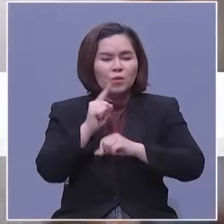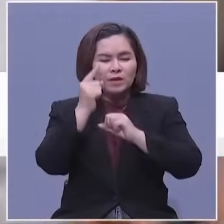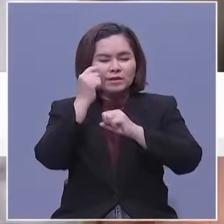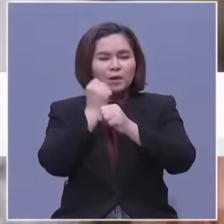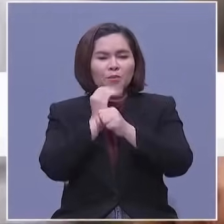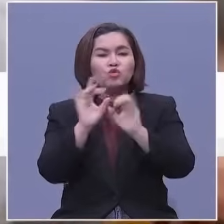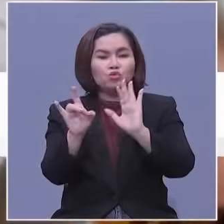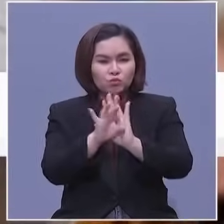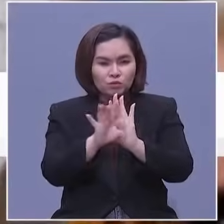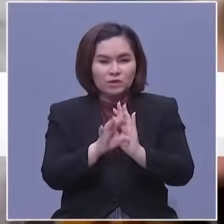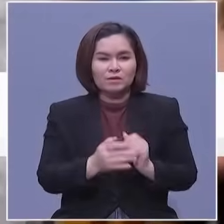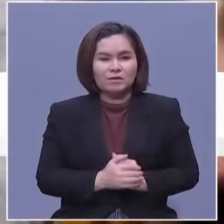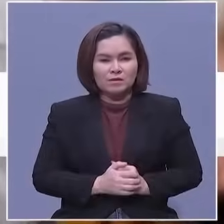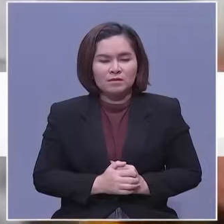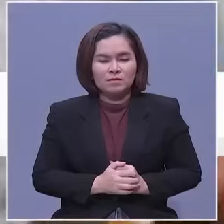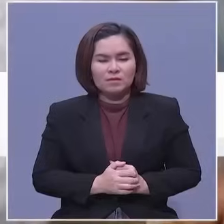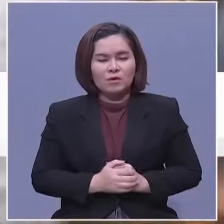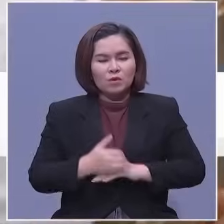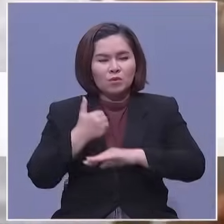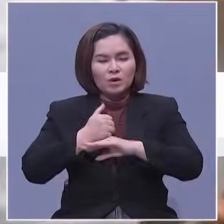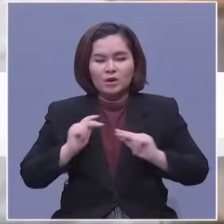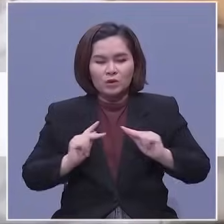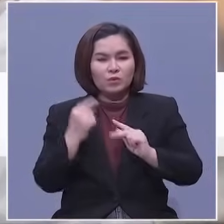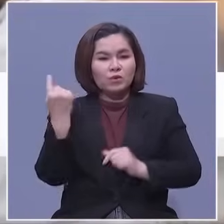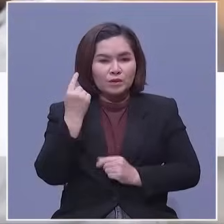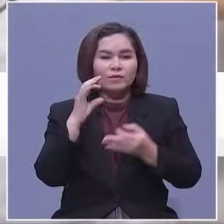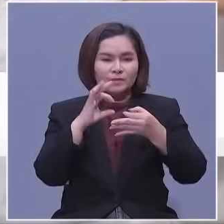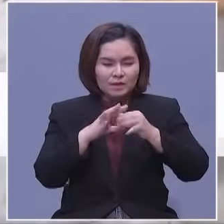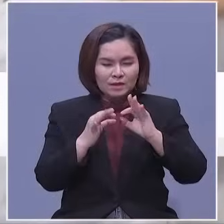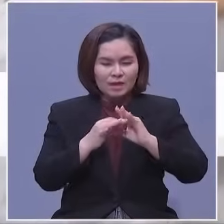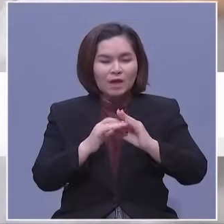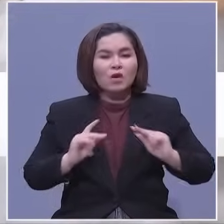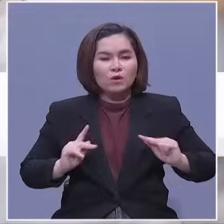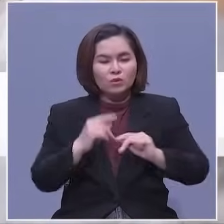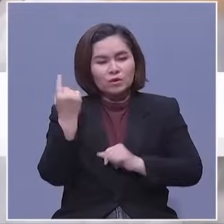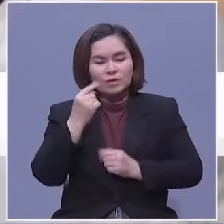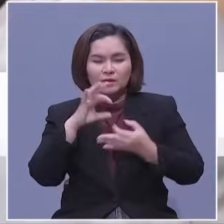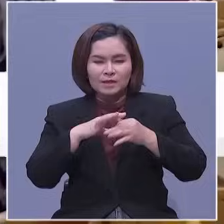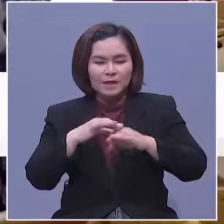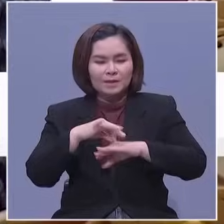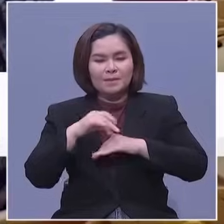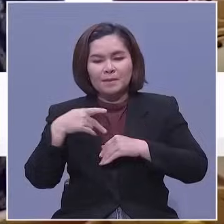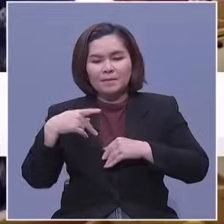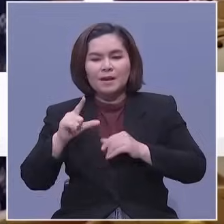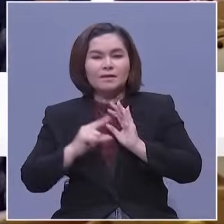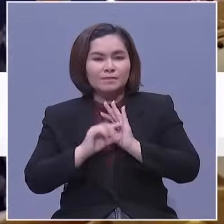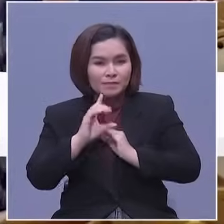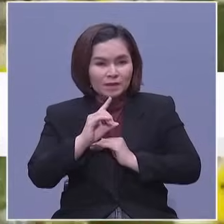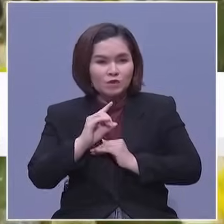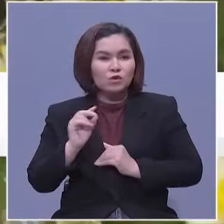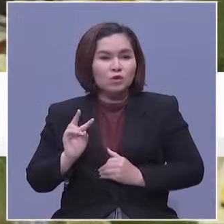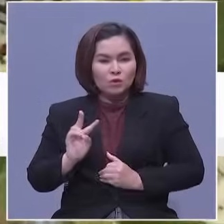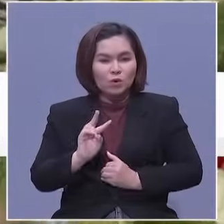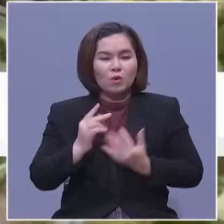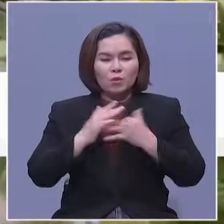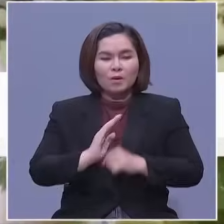ายด้วยนะคะโดยมีท่านรัฐมนตรีท่องเที่ยวและกีฬารวมไปถึงท่านปลัดกระทรวงการท่องเที่ยวและกีฬาเดินทางมาเป็นประธานในพิ